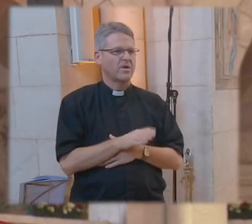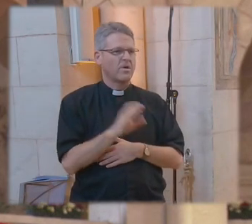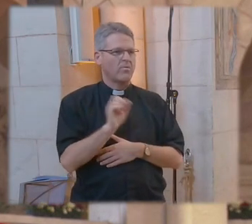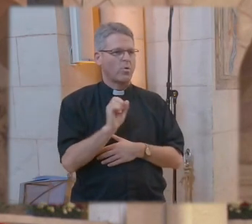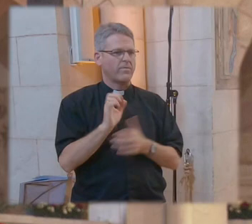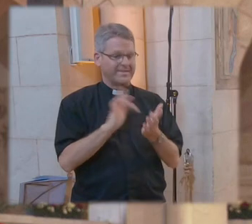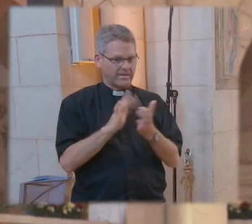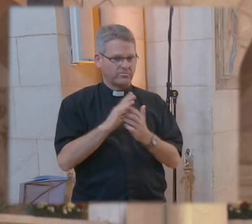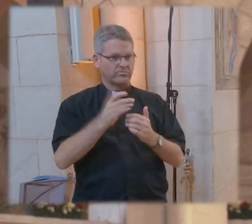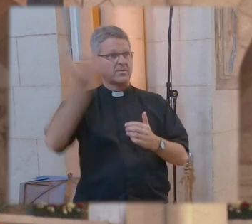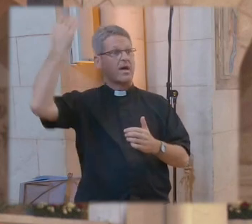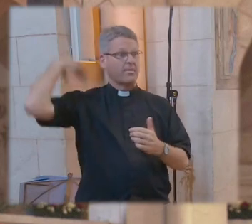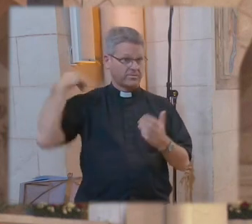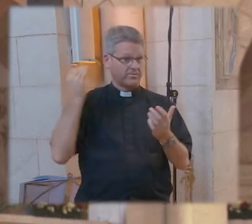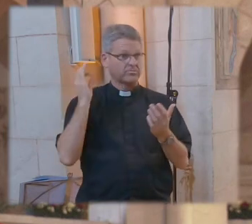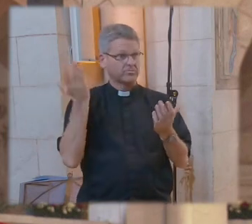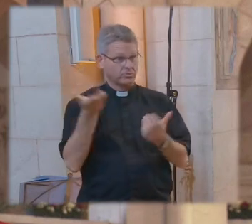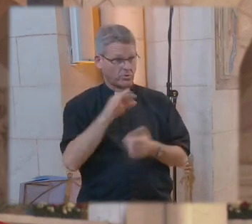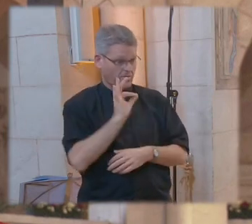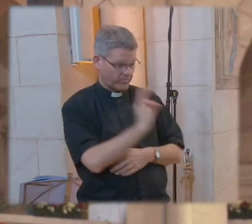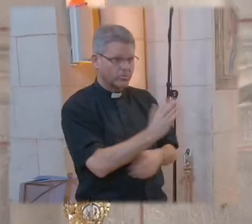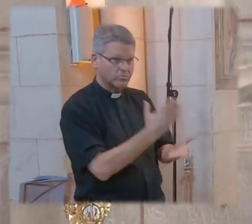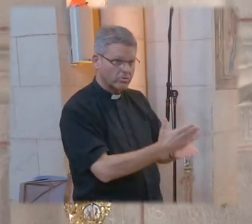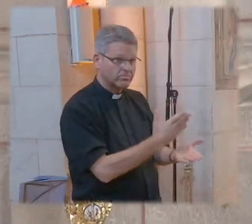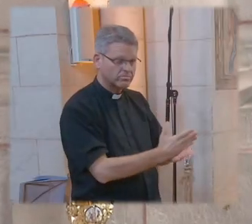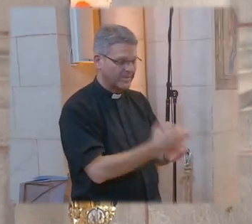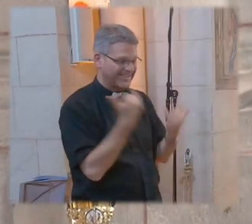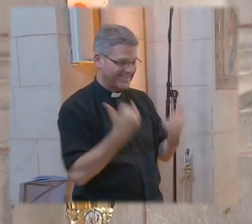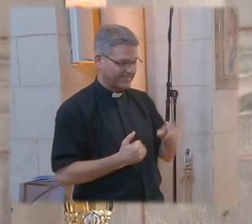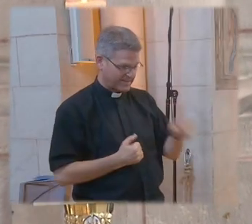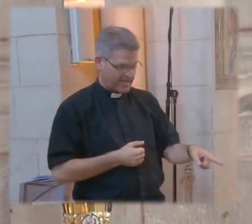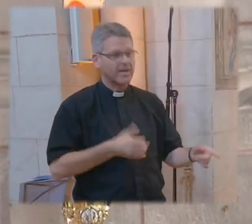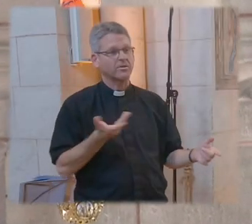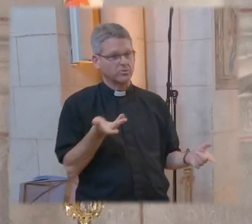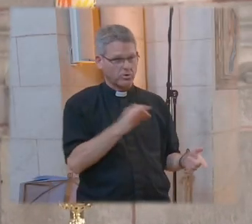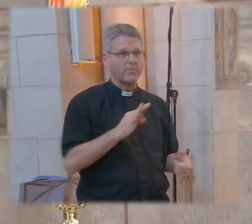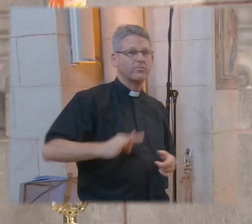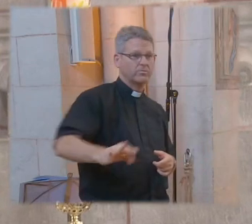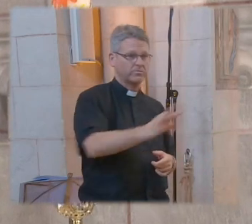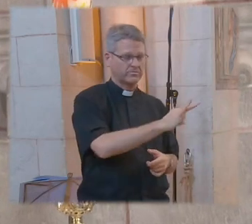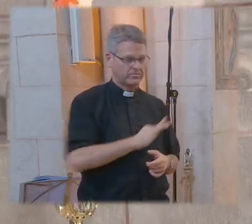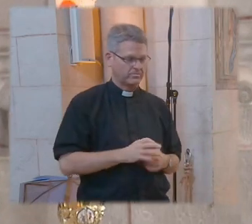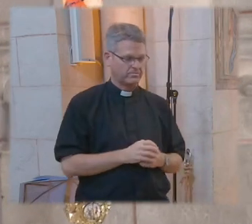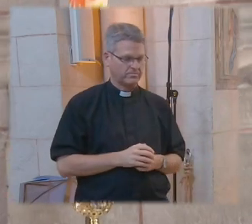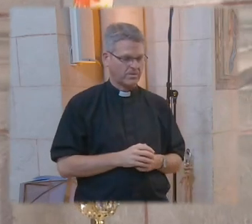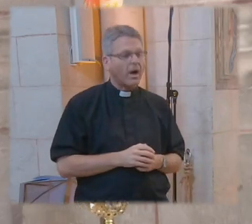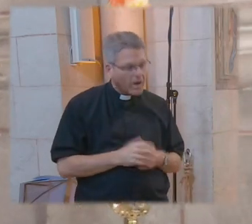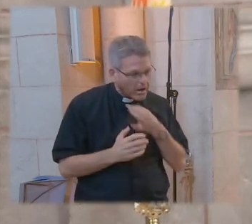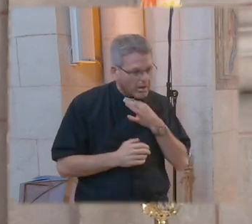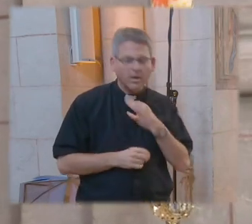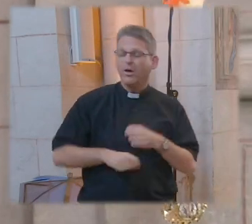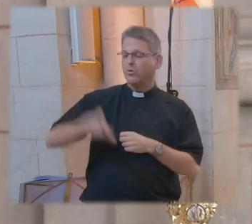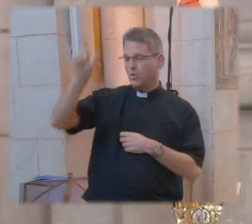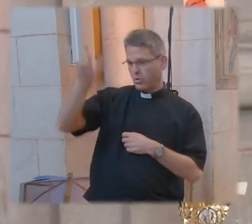ihn gestorben ist. In dieser Verbindung zwischen dem Kreuzestod Jesu und dem Glaubenszeugnis